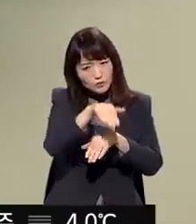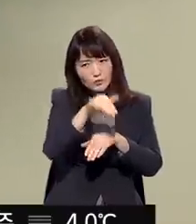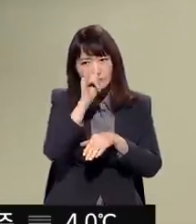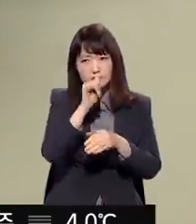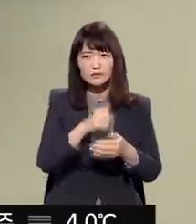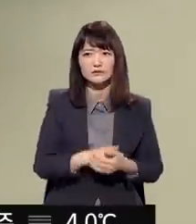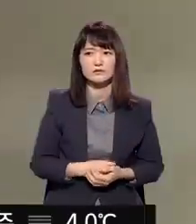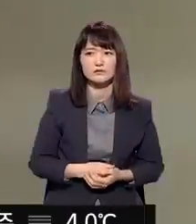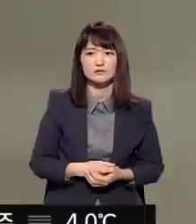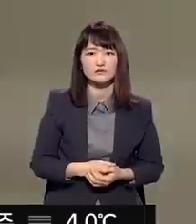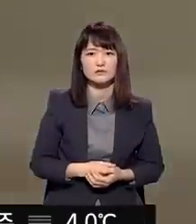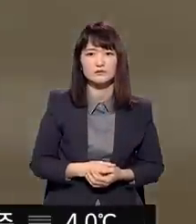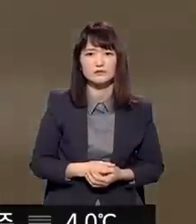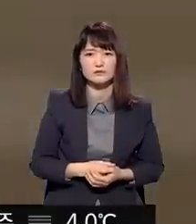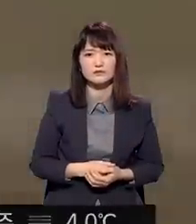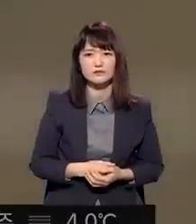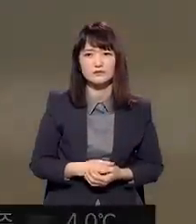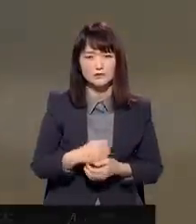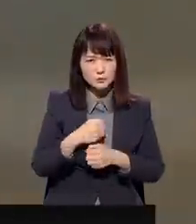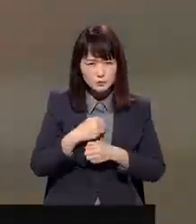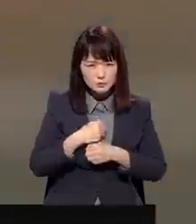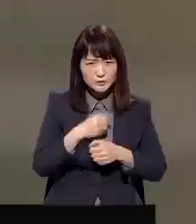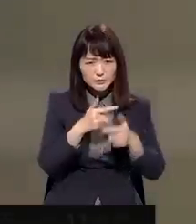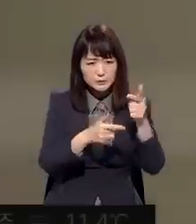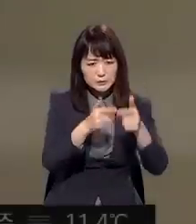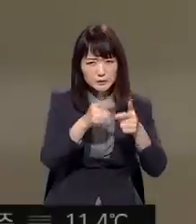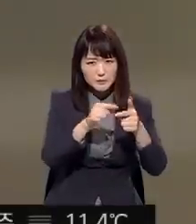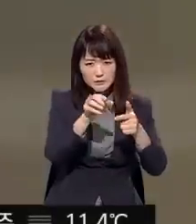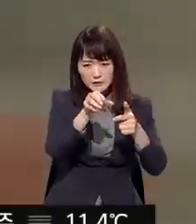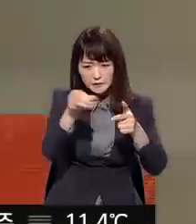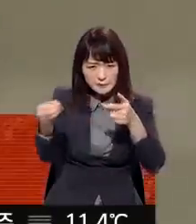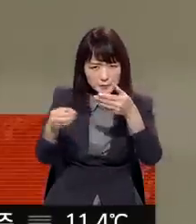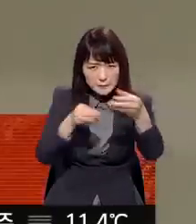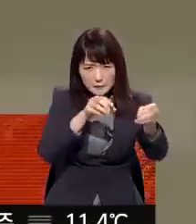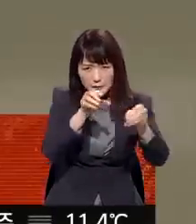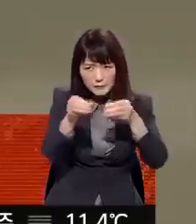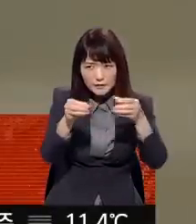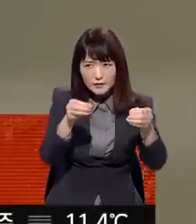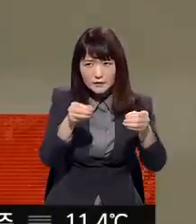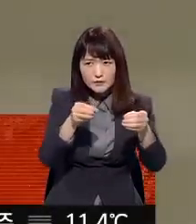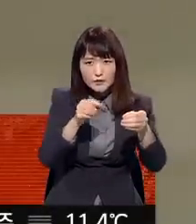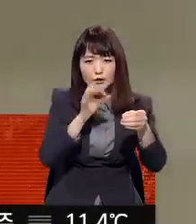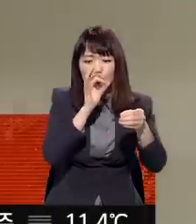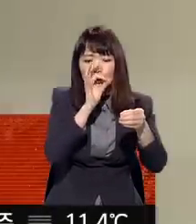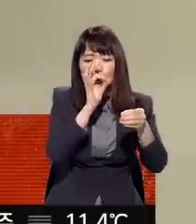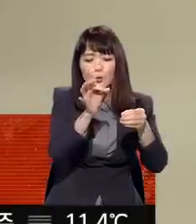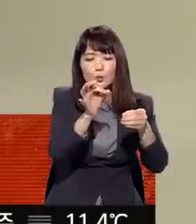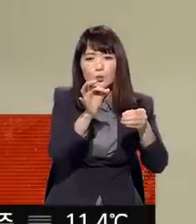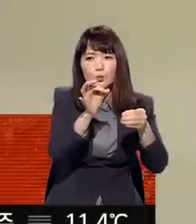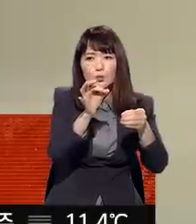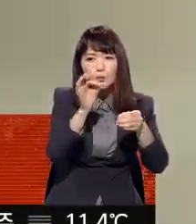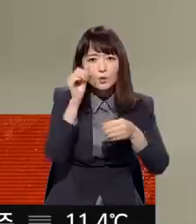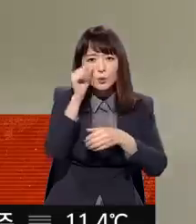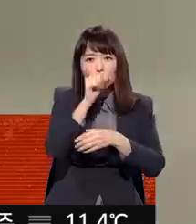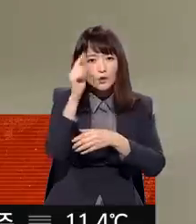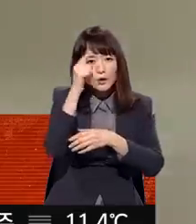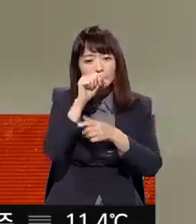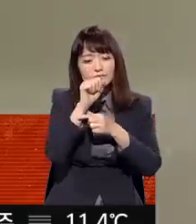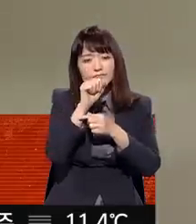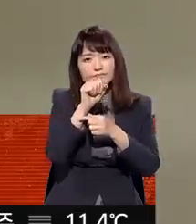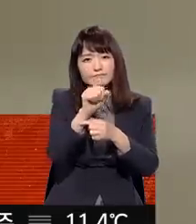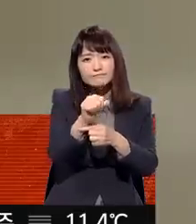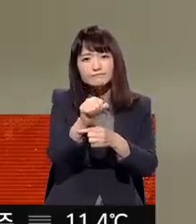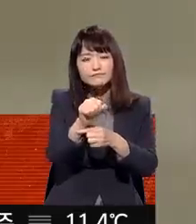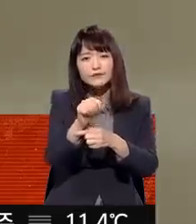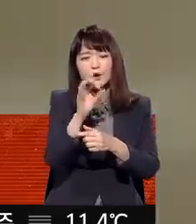휘적거립니다. 네, 조심스럽게 나무를 뜯어내 보는데 조금 더 커진 구멍 사이로 고양이가 얼굴을 내밉니다.